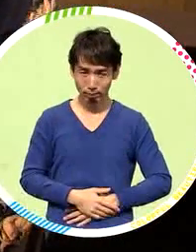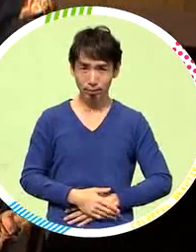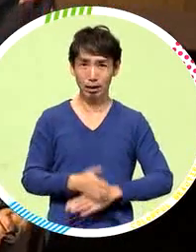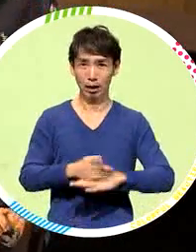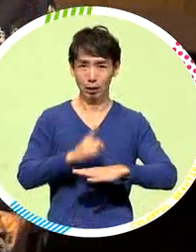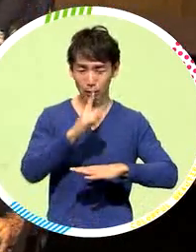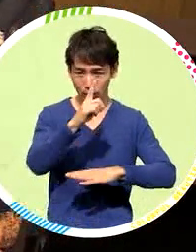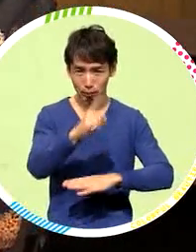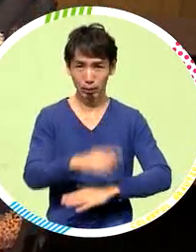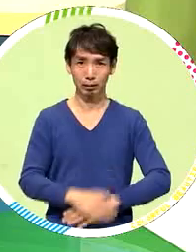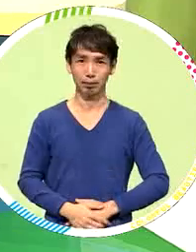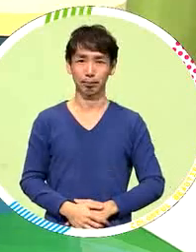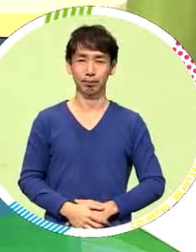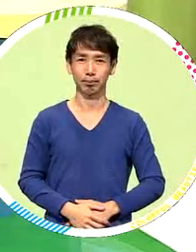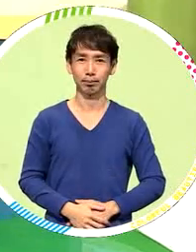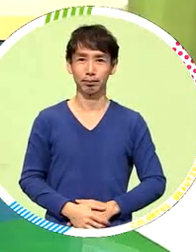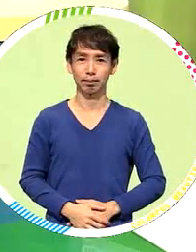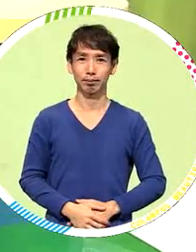た